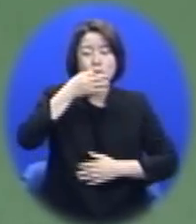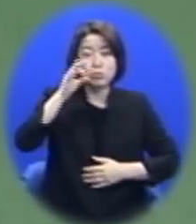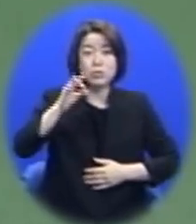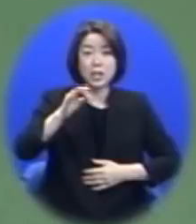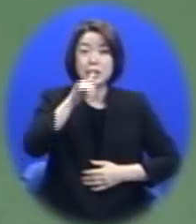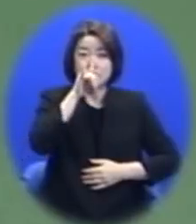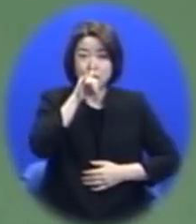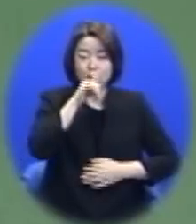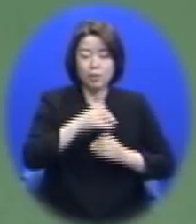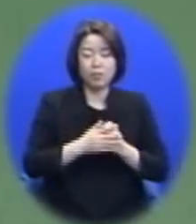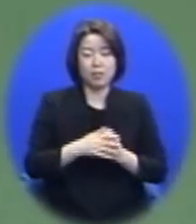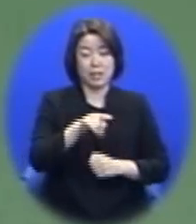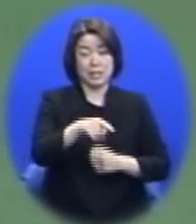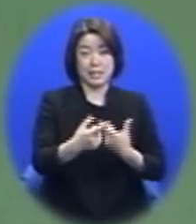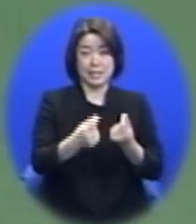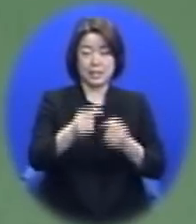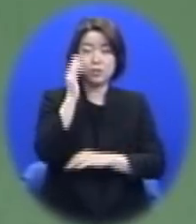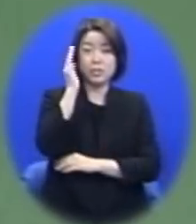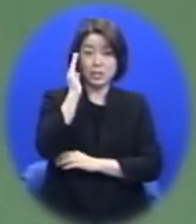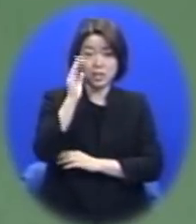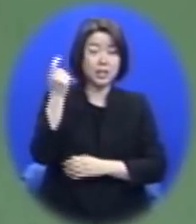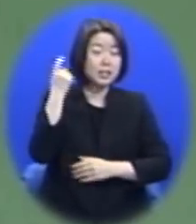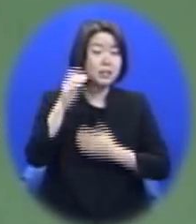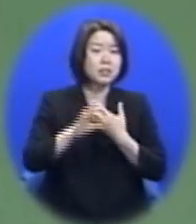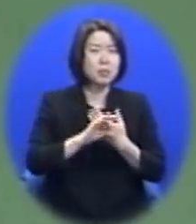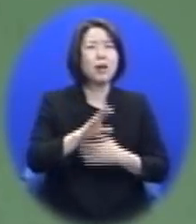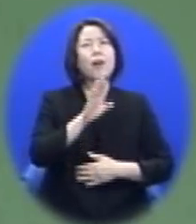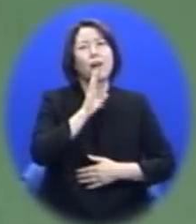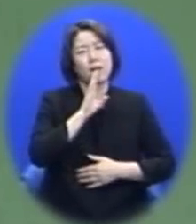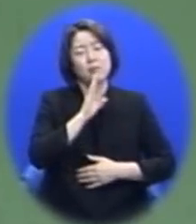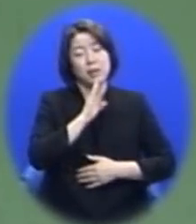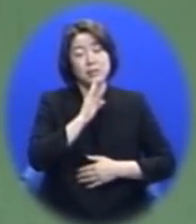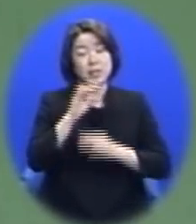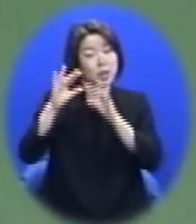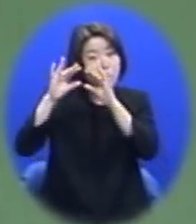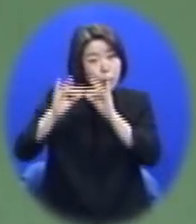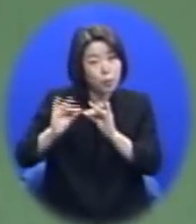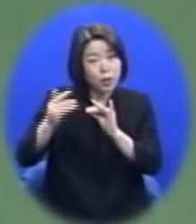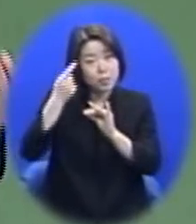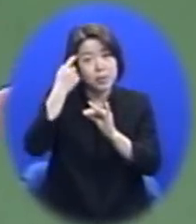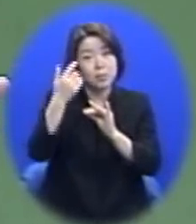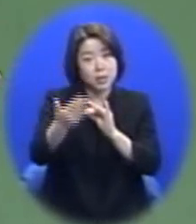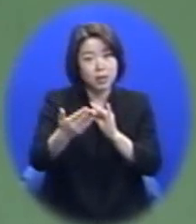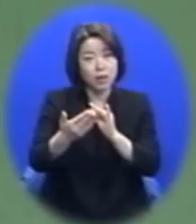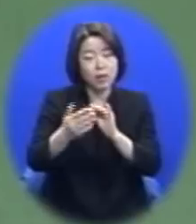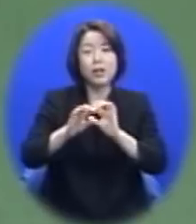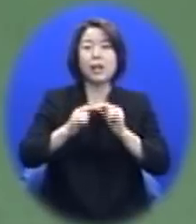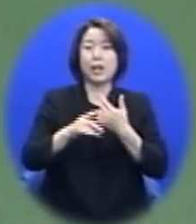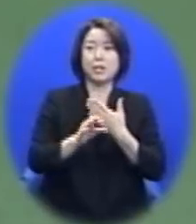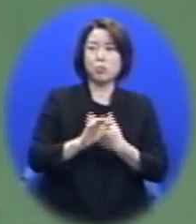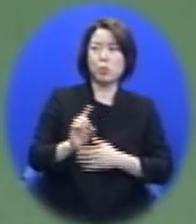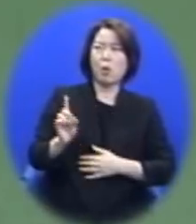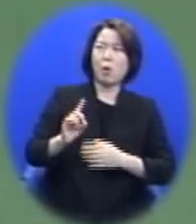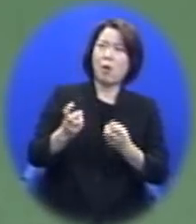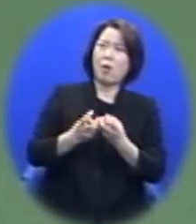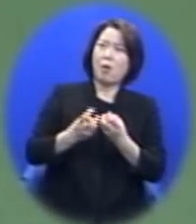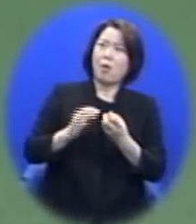여러분, 이런 이야기 들으면 맞아, 그렇지, 이렇게 공감이 되십니까? 어떻게 그럴 수 있어?